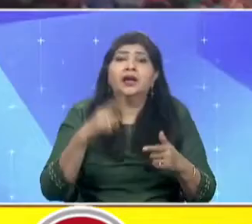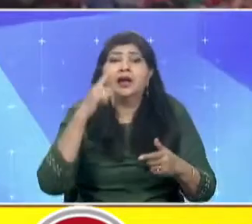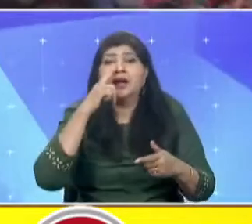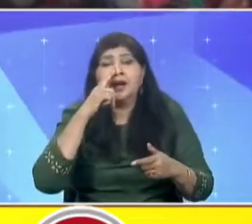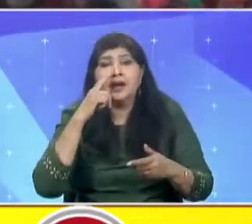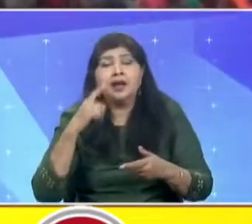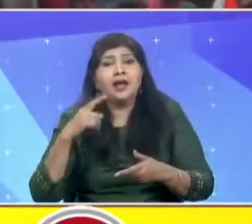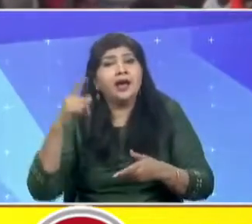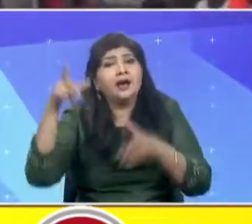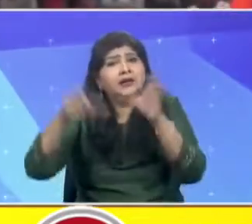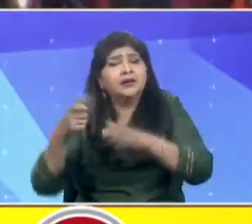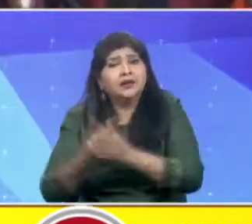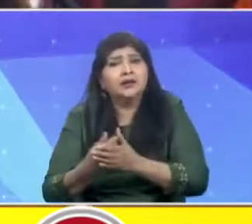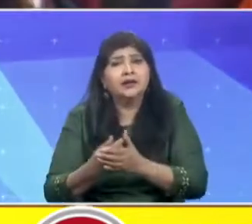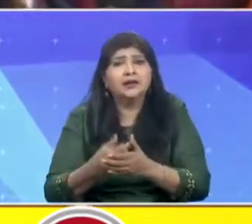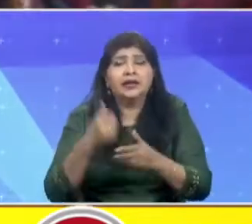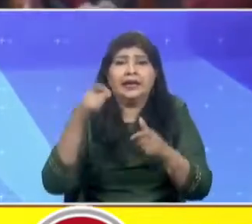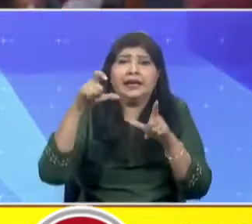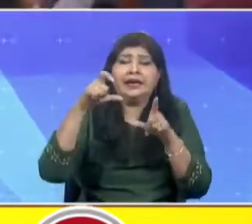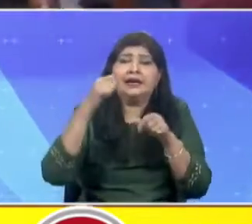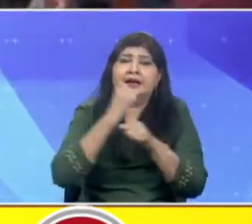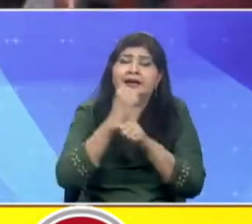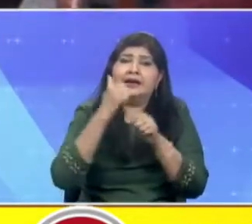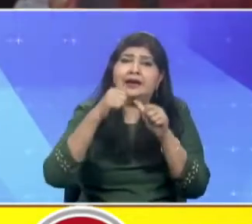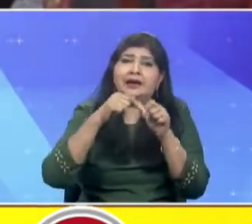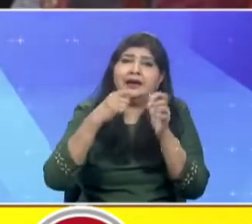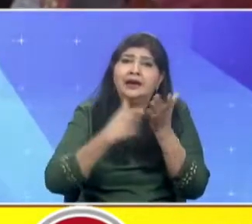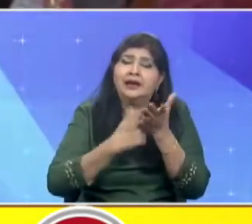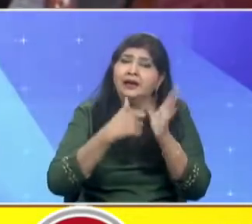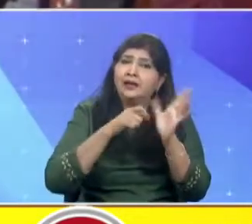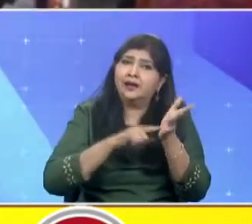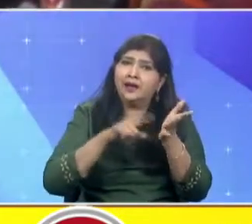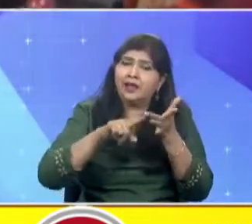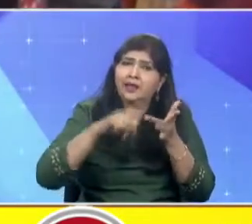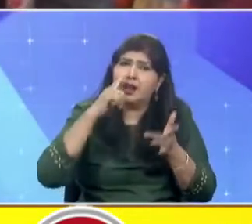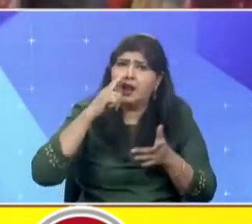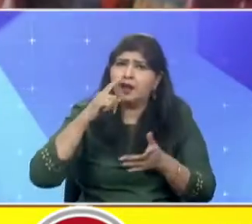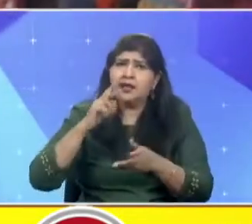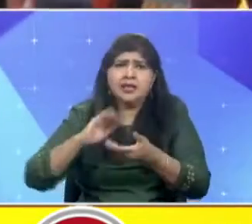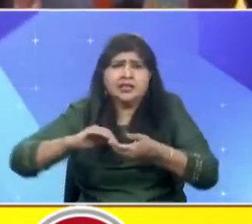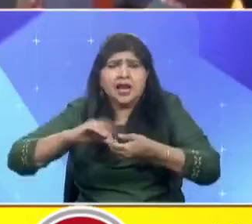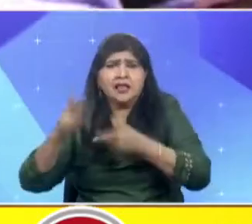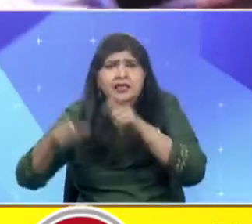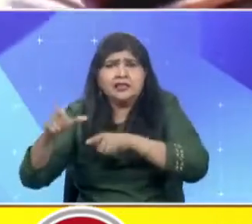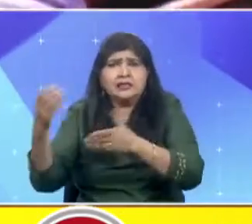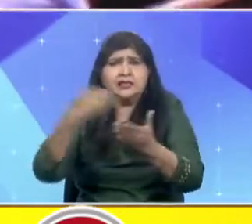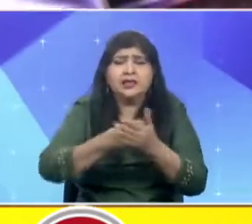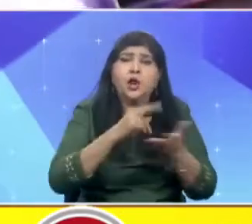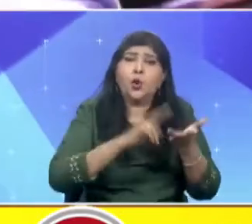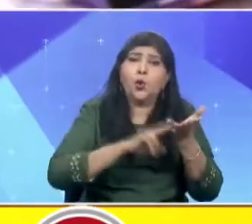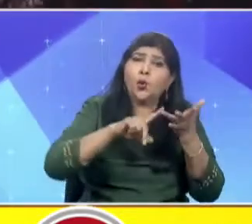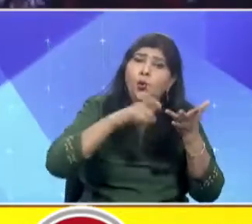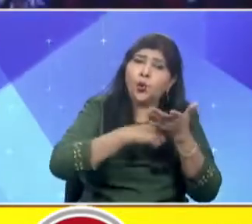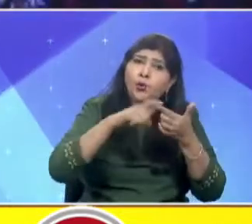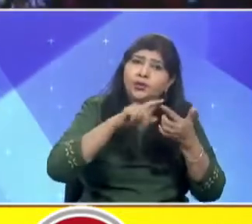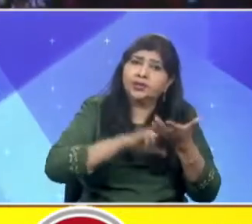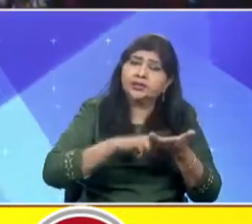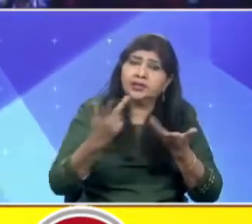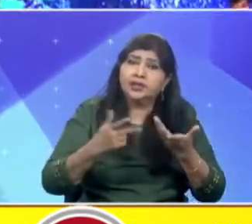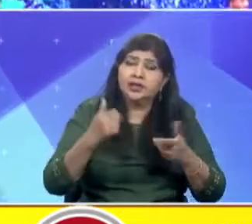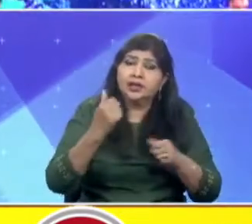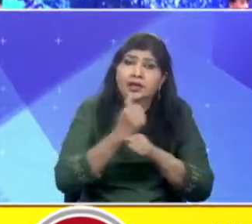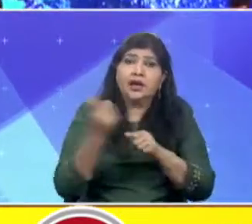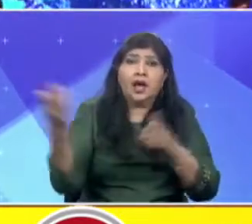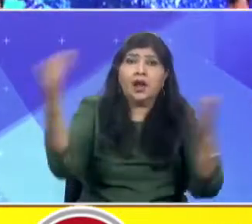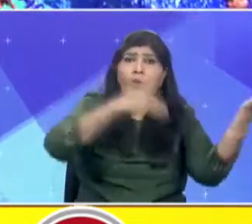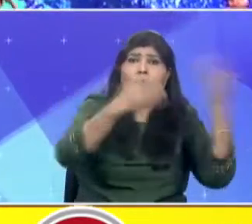को घराती कहा जाता है और इस मेले में अब नॉर्थ ईस्ट से बहुत से घराती